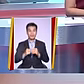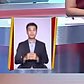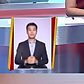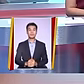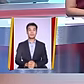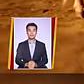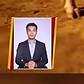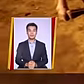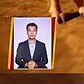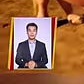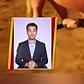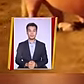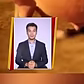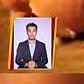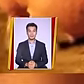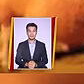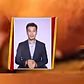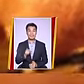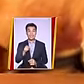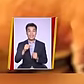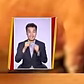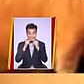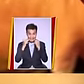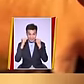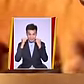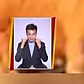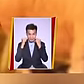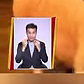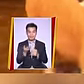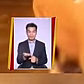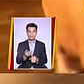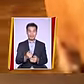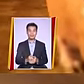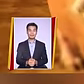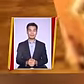นี่ยมาครับ เดี๋ยวครับยิ้มหน่อยครับ